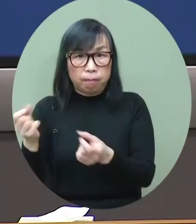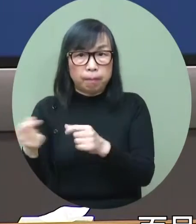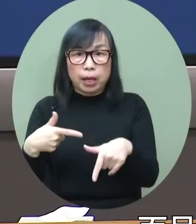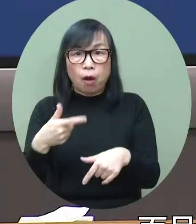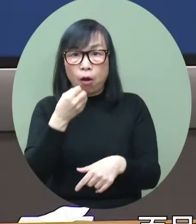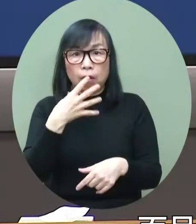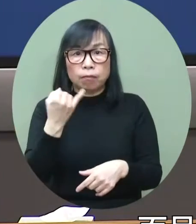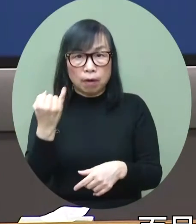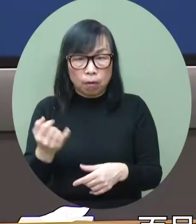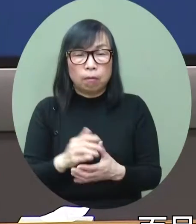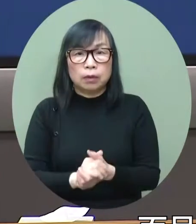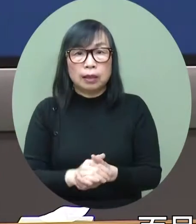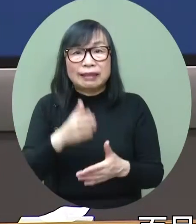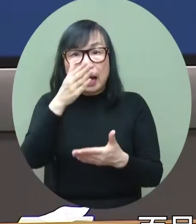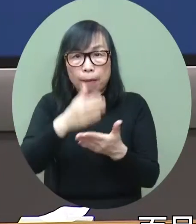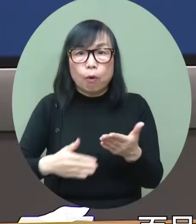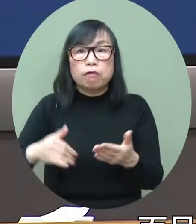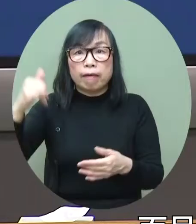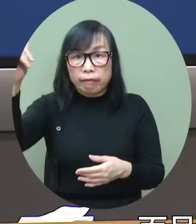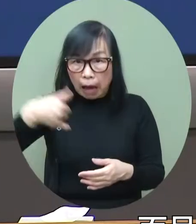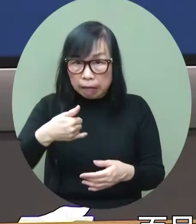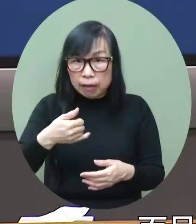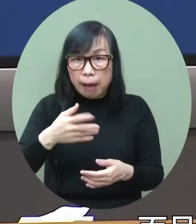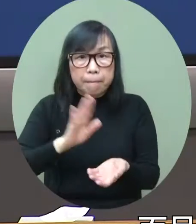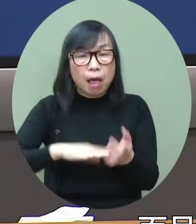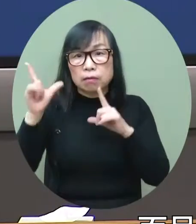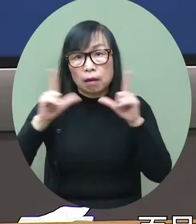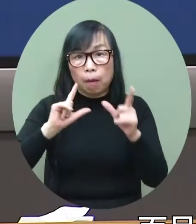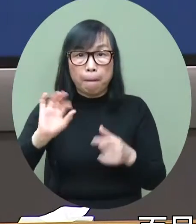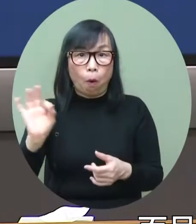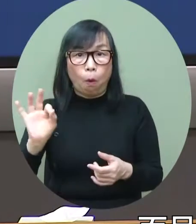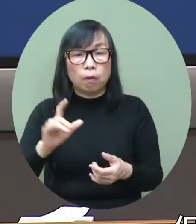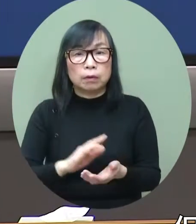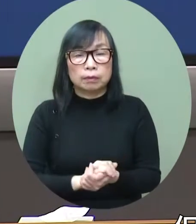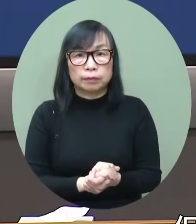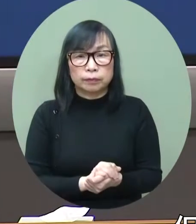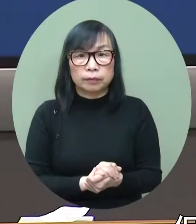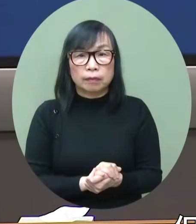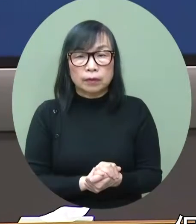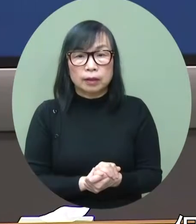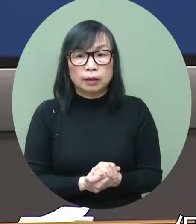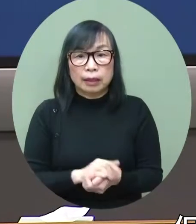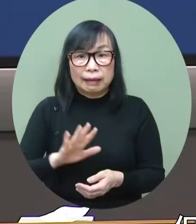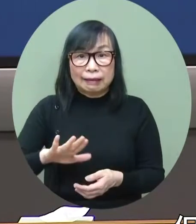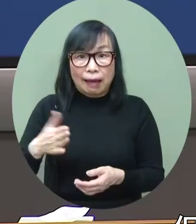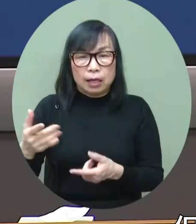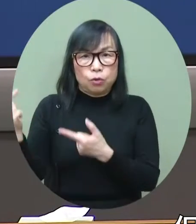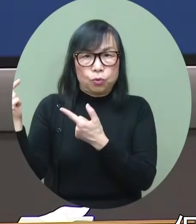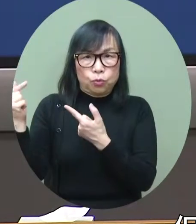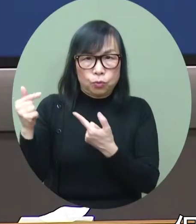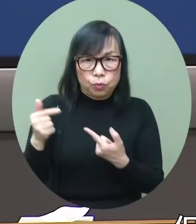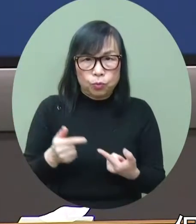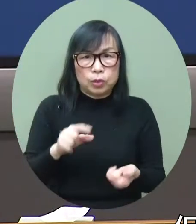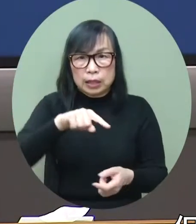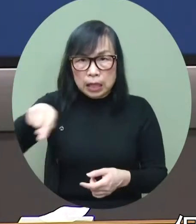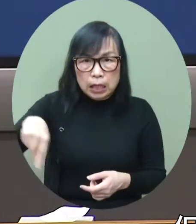差，而且咧大部分翻嚟嘅咧都係冇乜病徵嘅人士啊。咁但係如果繼續有呢個地